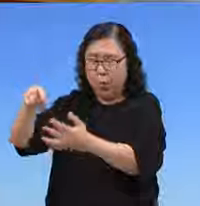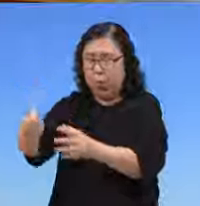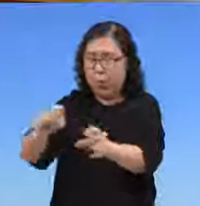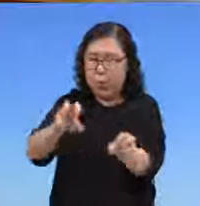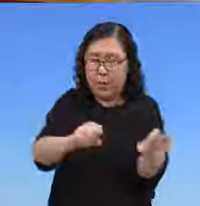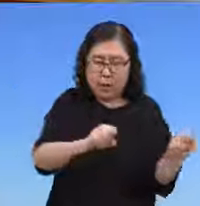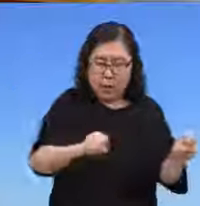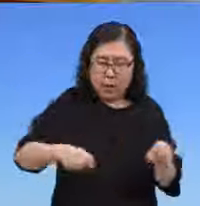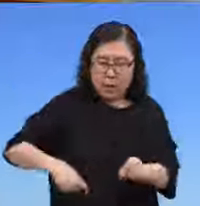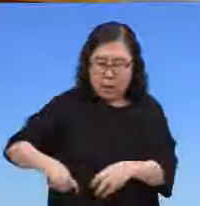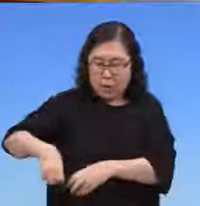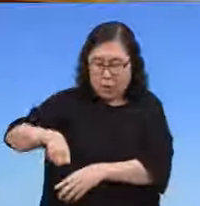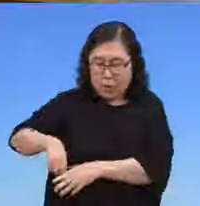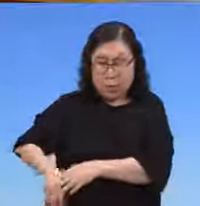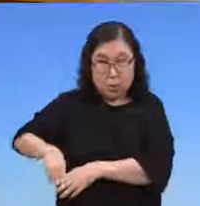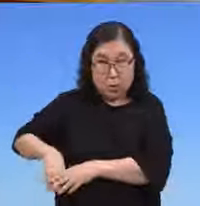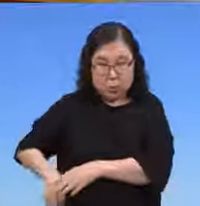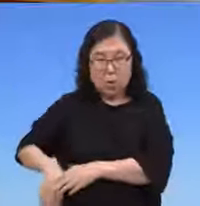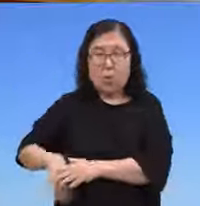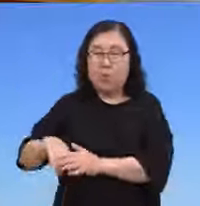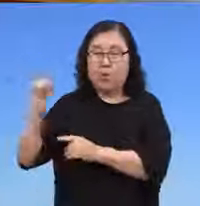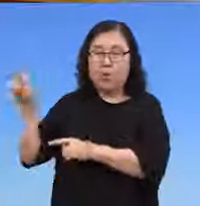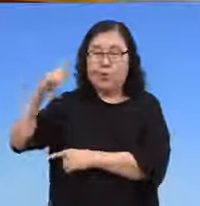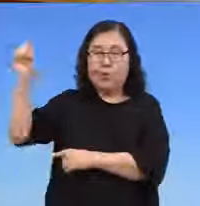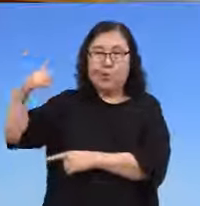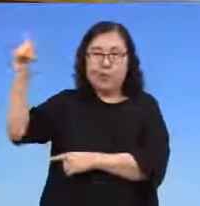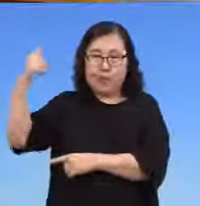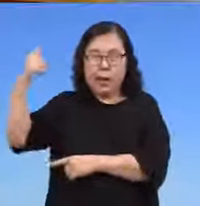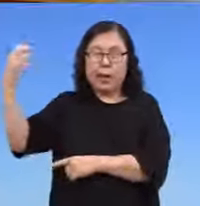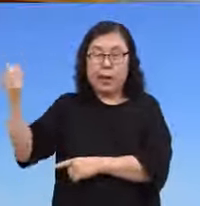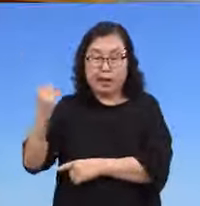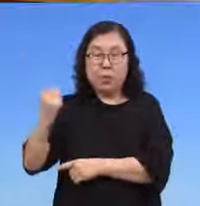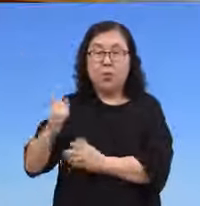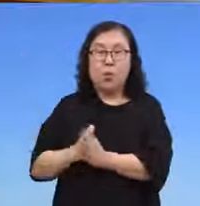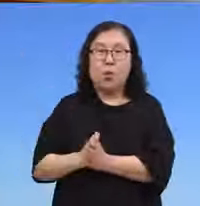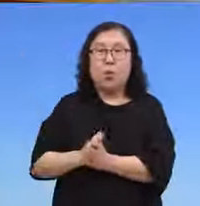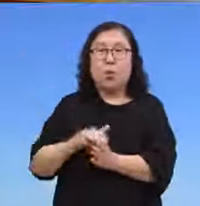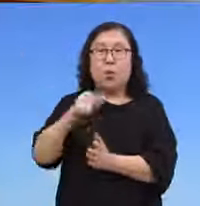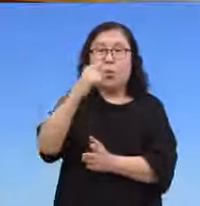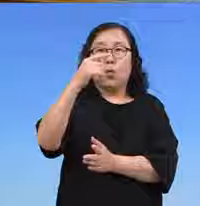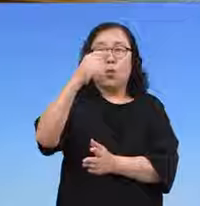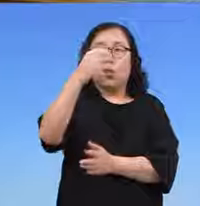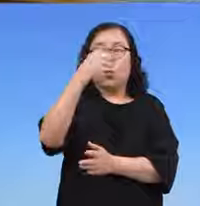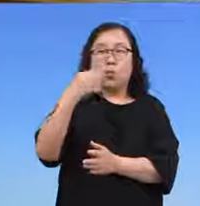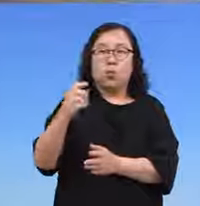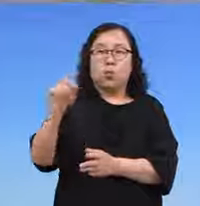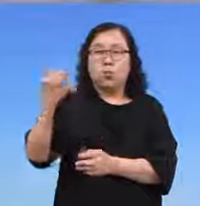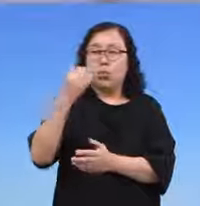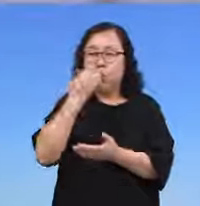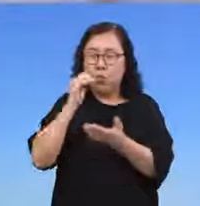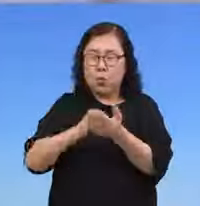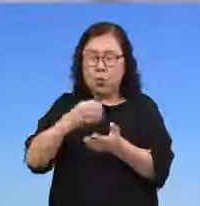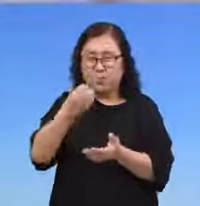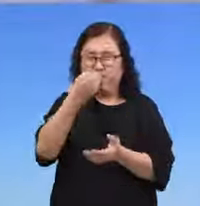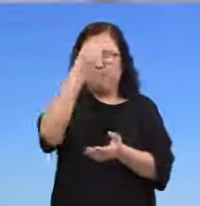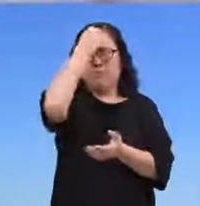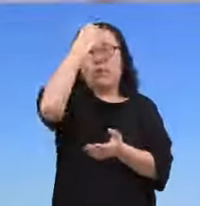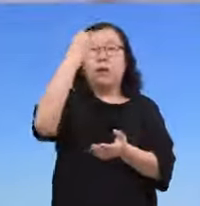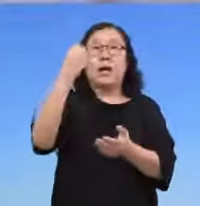목자의 제구 곧 주머니에 넣고 손에 물매를 가지고 블레셋 사람에게로 나아가니라. 여러분, 그